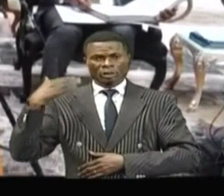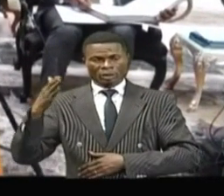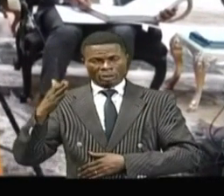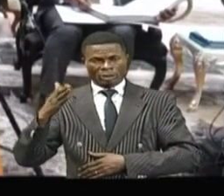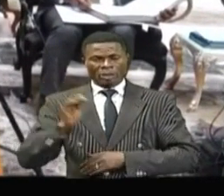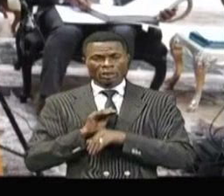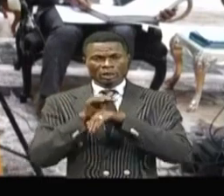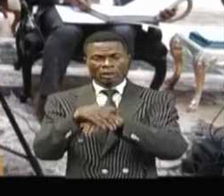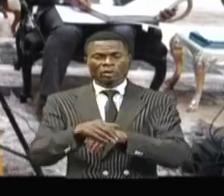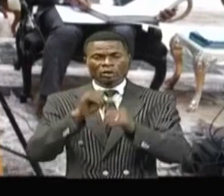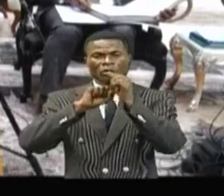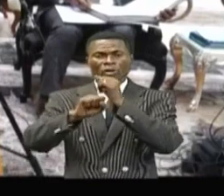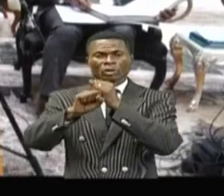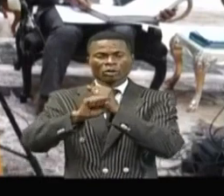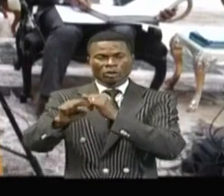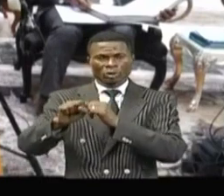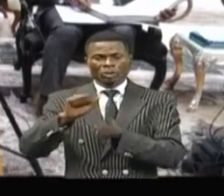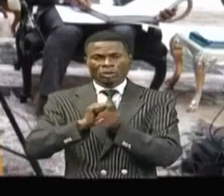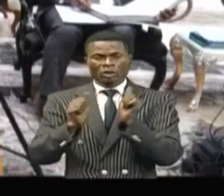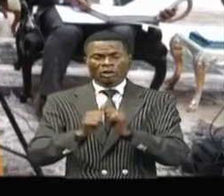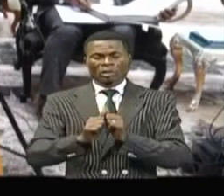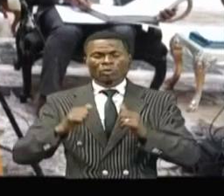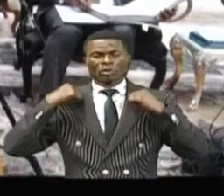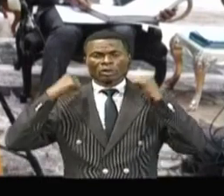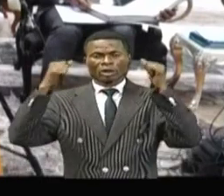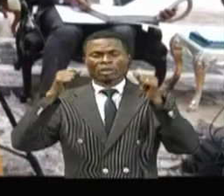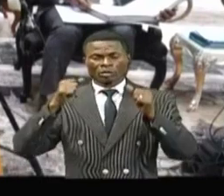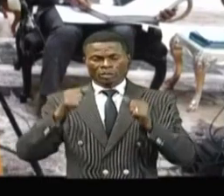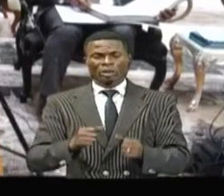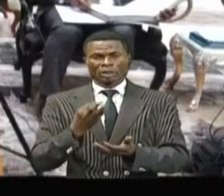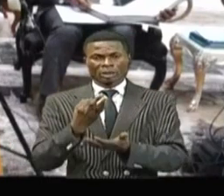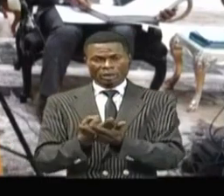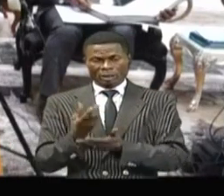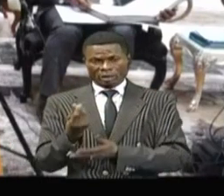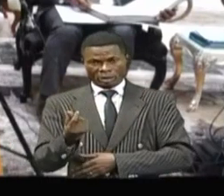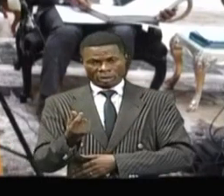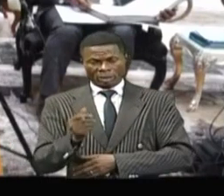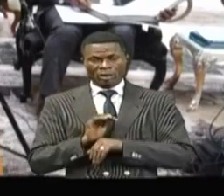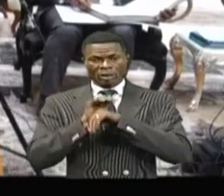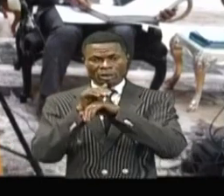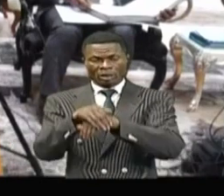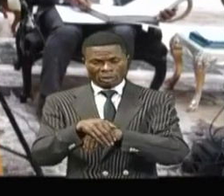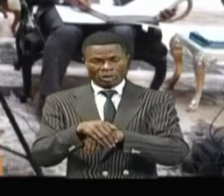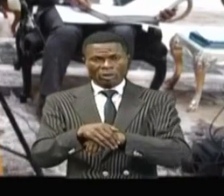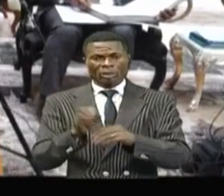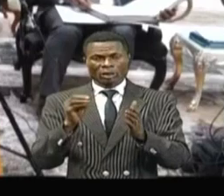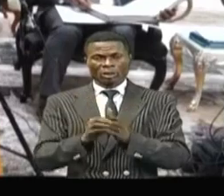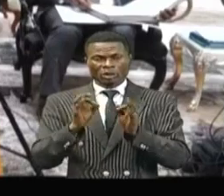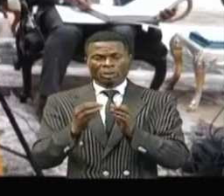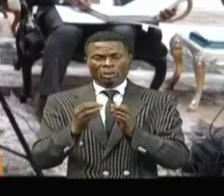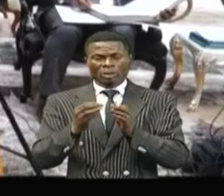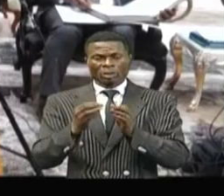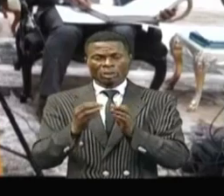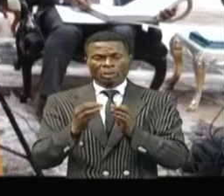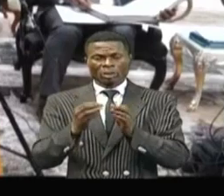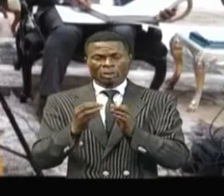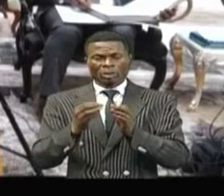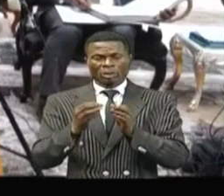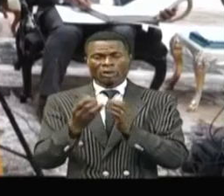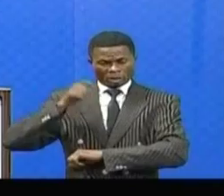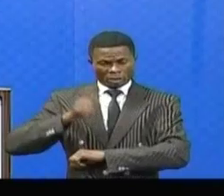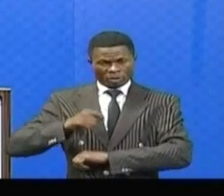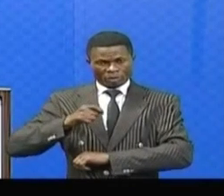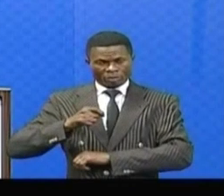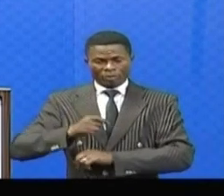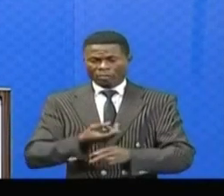à la promotion de l'incivisme fiscal, tout en renouvelant son engagement à l'indépendance de la justice.